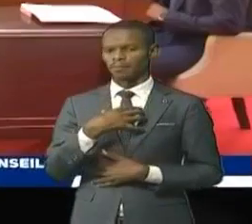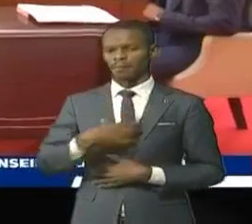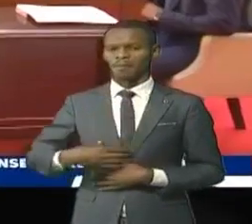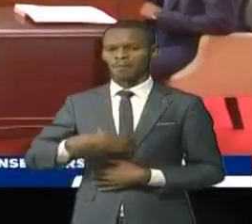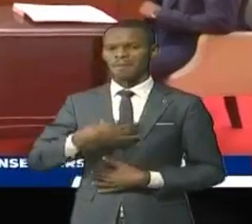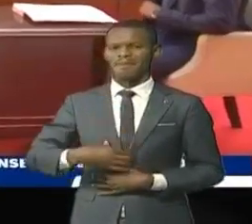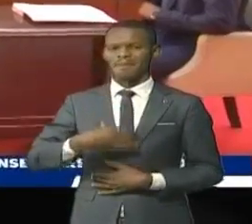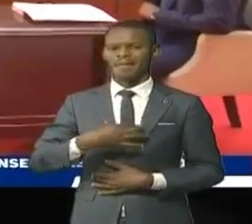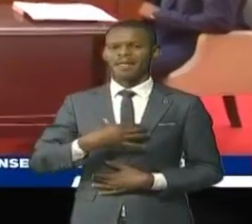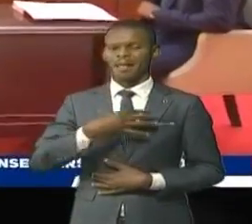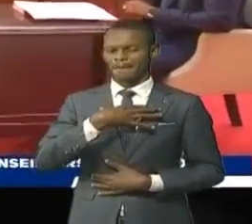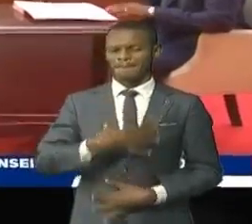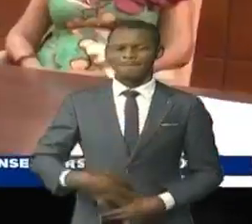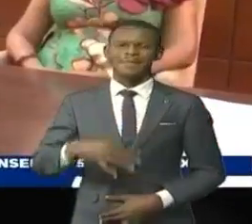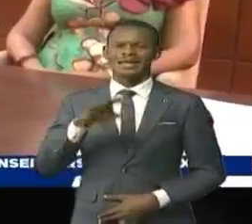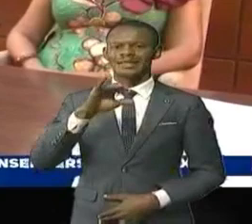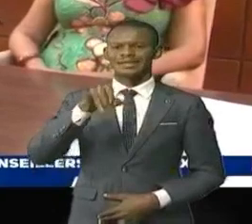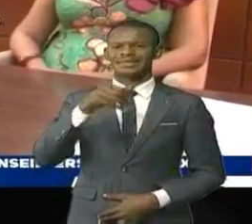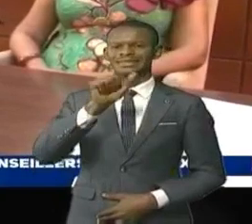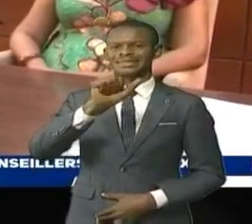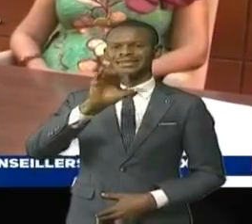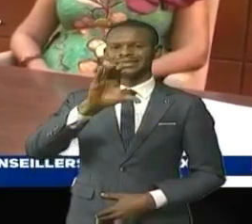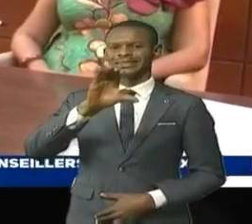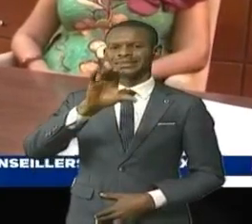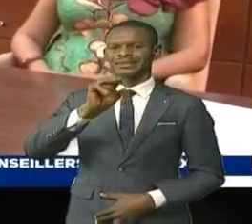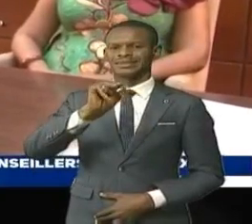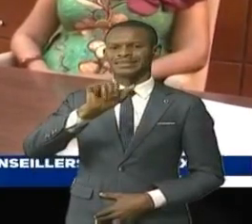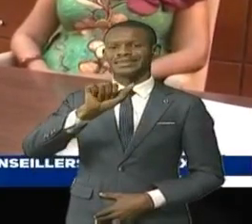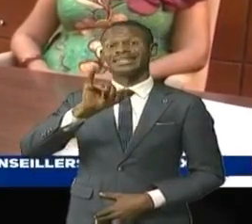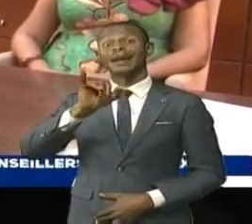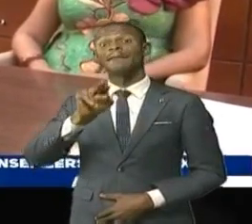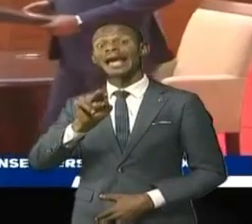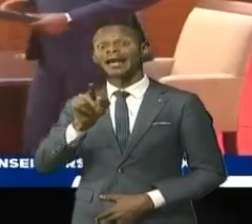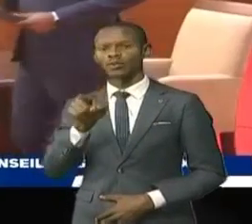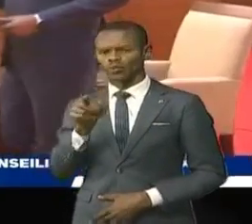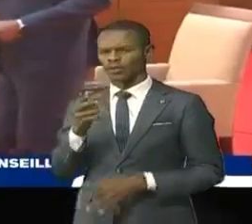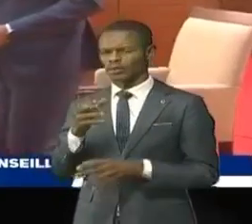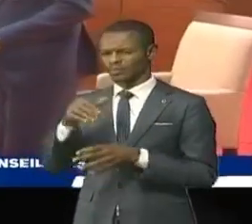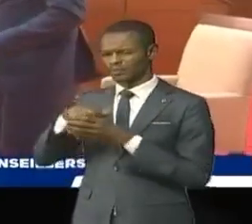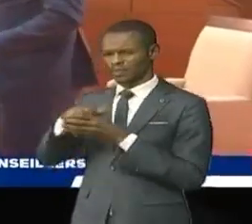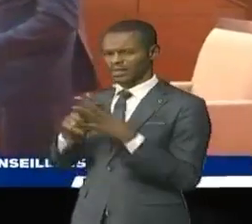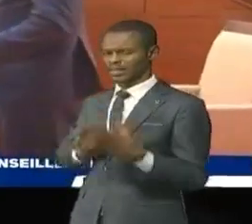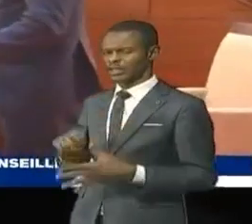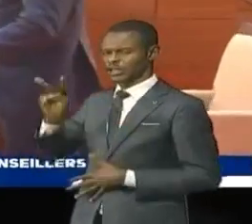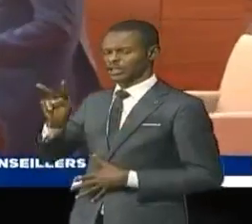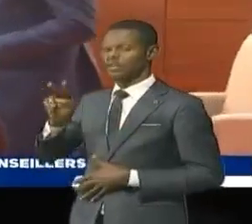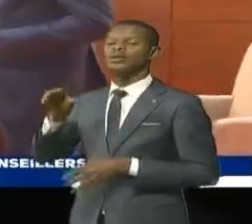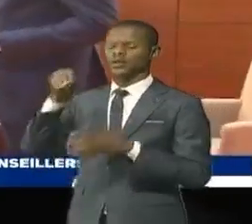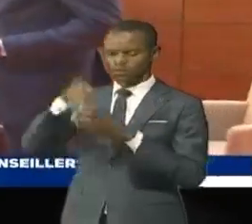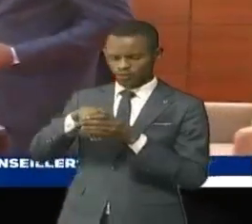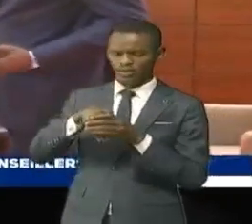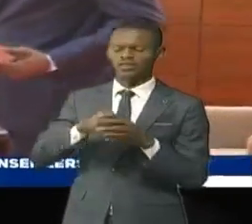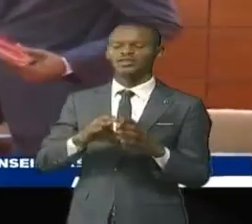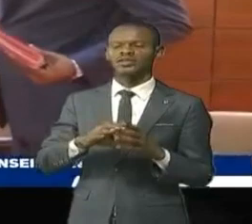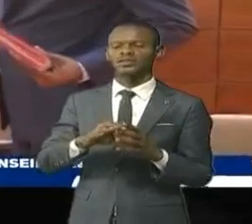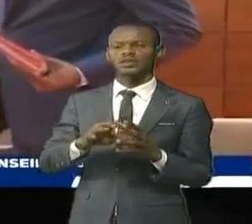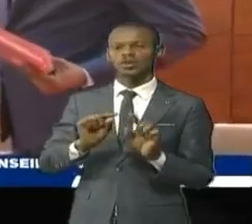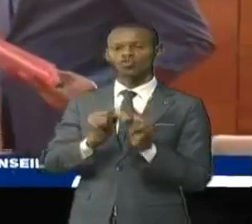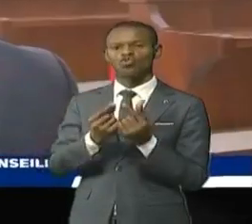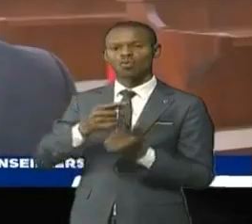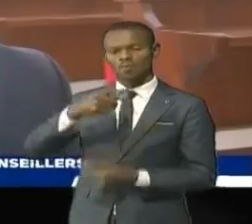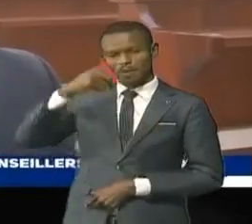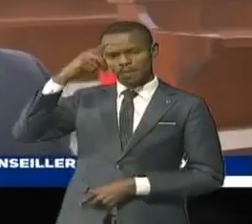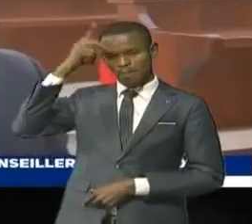de l'UDPS. Il est désormais nouveau conseiller principal au Collège politique et processus